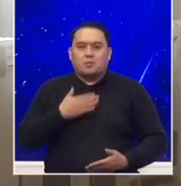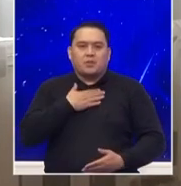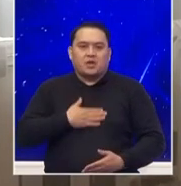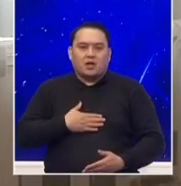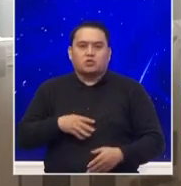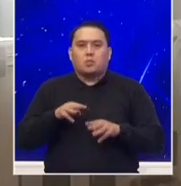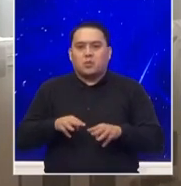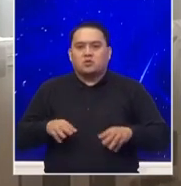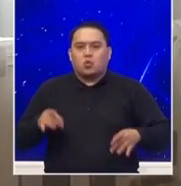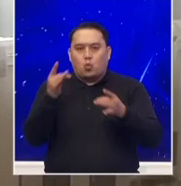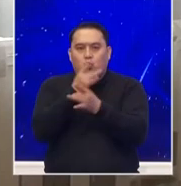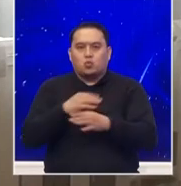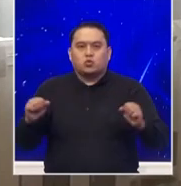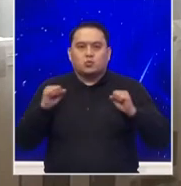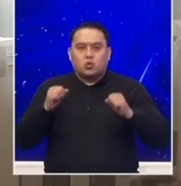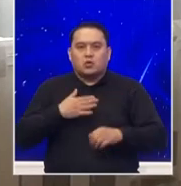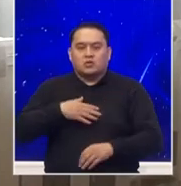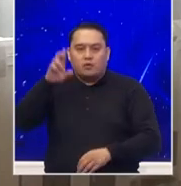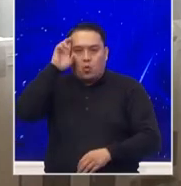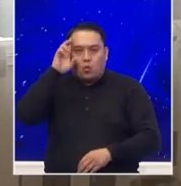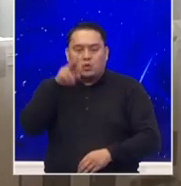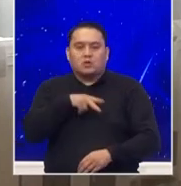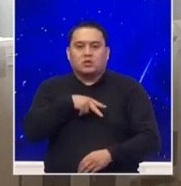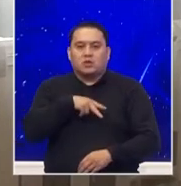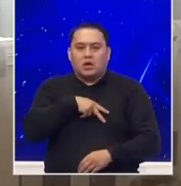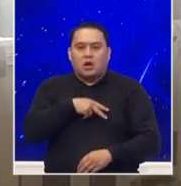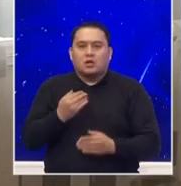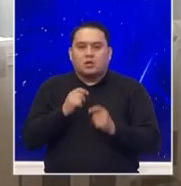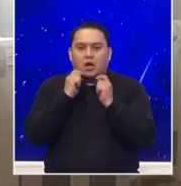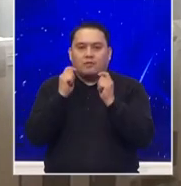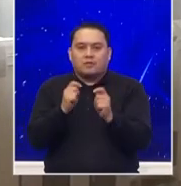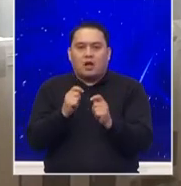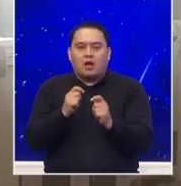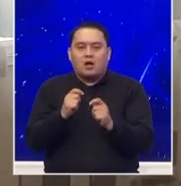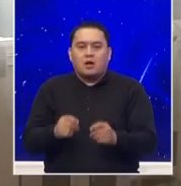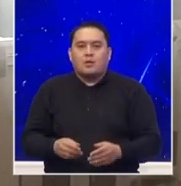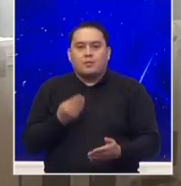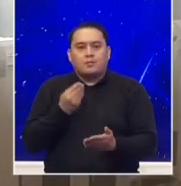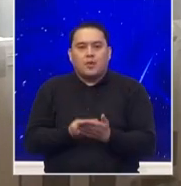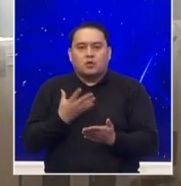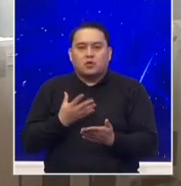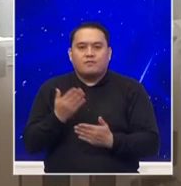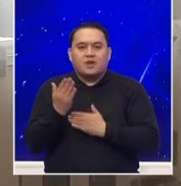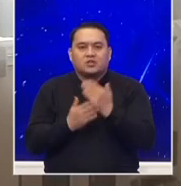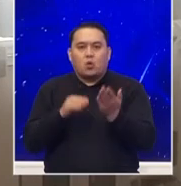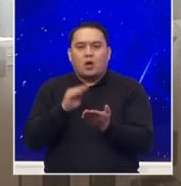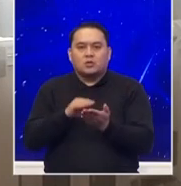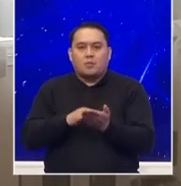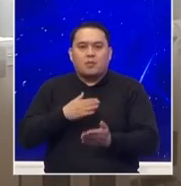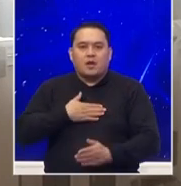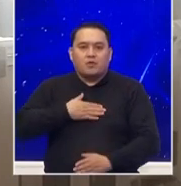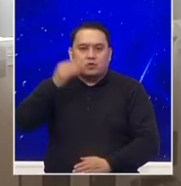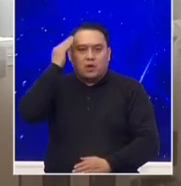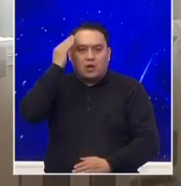что Министерство культуры и спорта нашей страны удостоили меня такой награды. Для меня она бесценна. Высокая оценка моего таланта